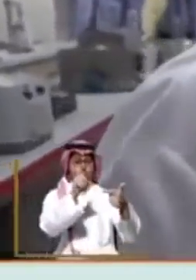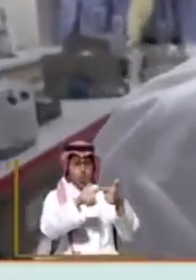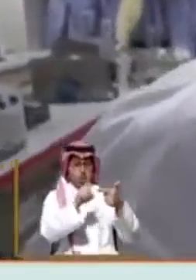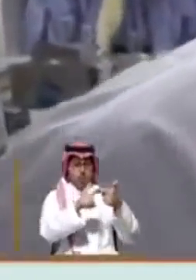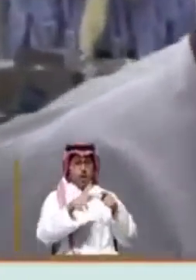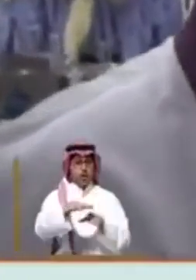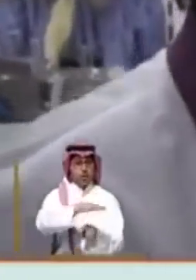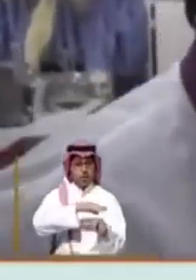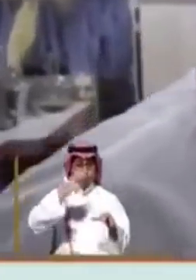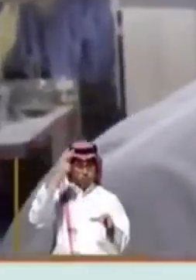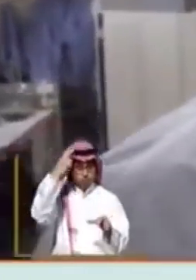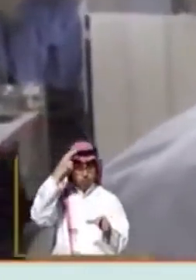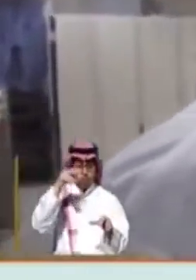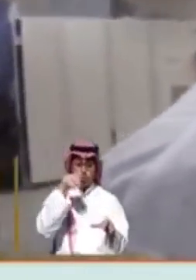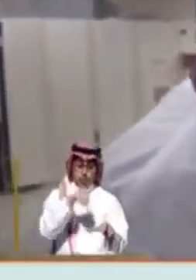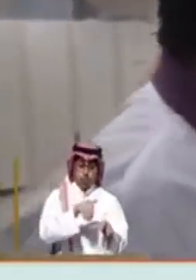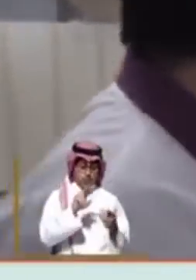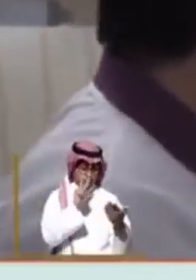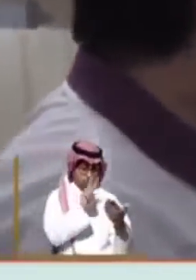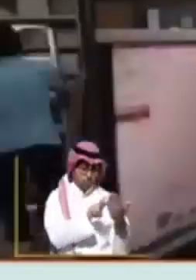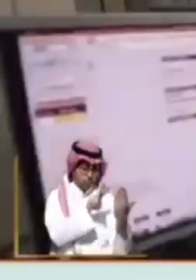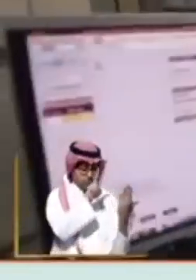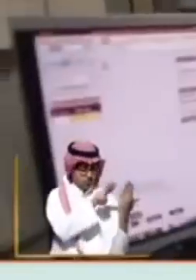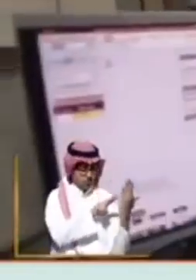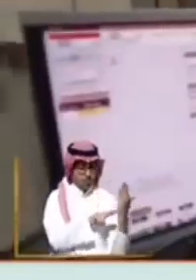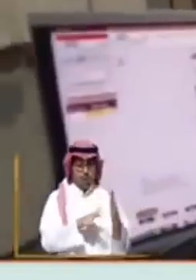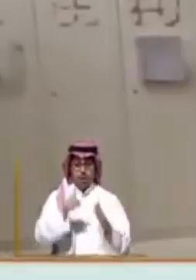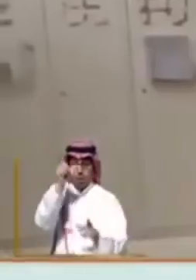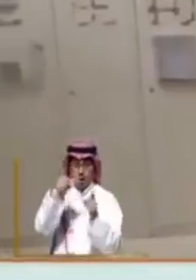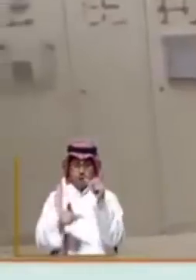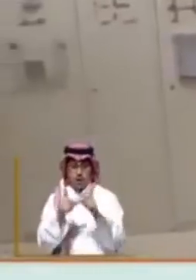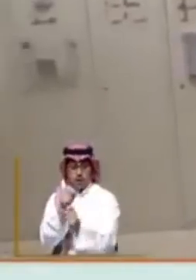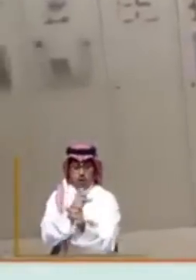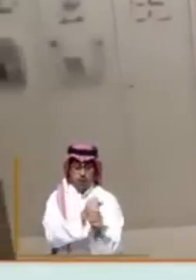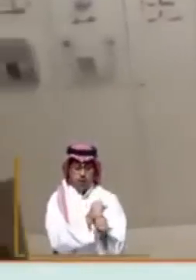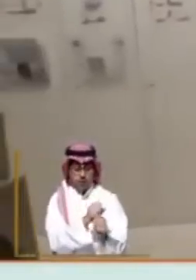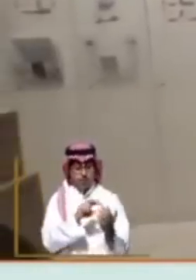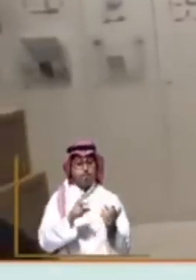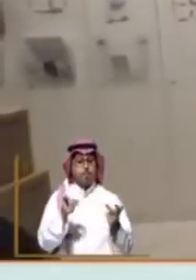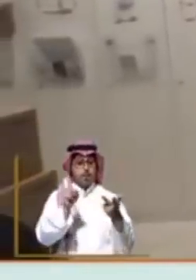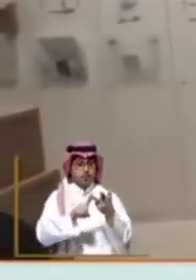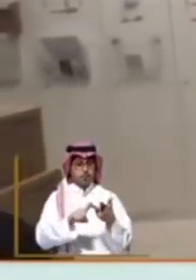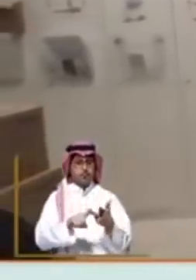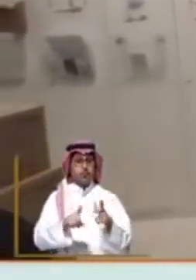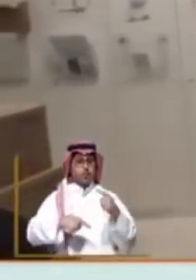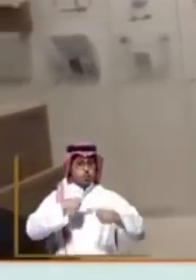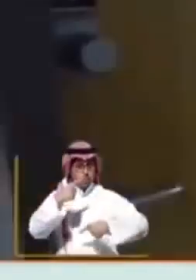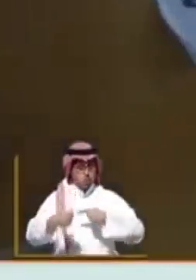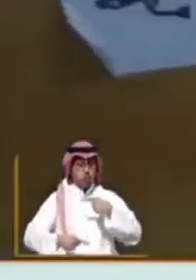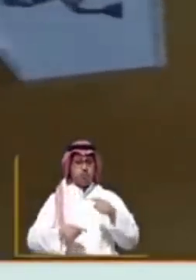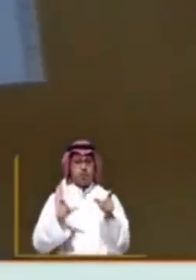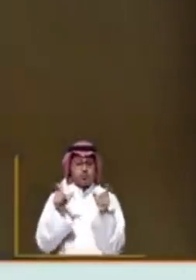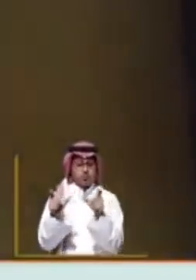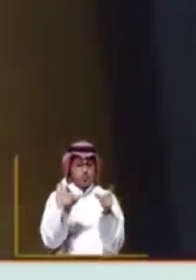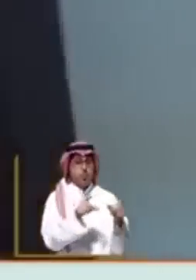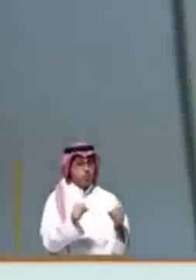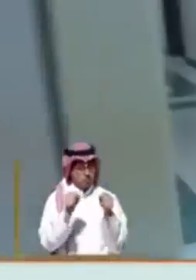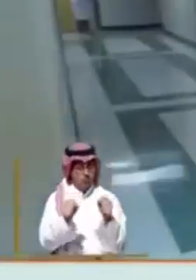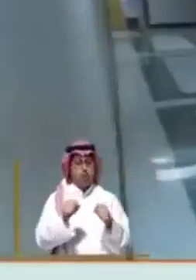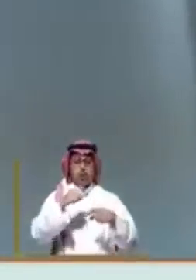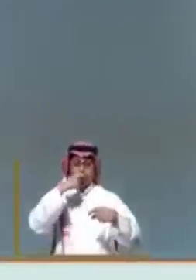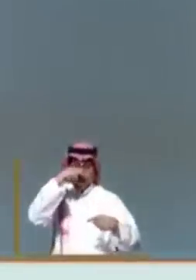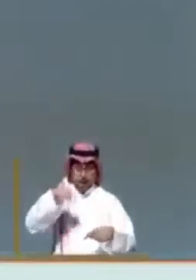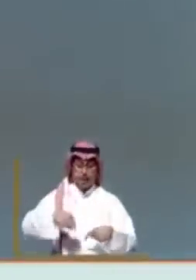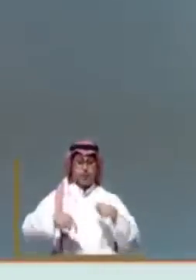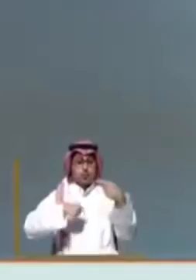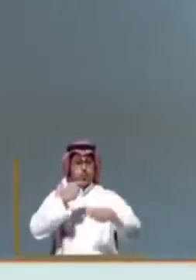العالم والحالات المسجلة في المملكة والاطمئنان على أوضاعهم الصحية، مع التأكيد على استمرار تطبيق الإجراءات الوقائية